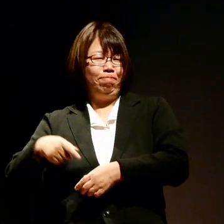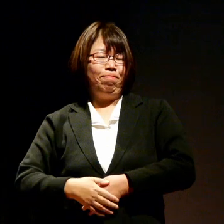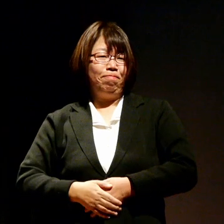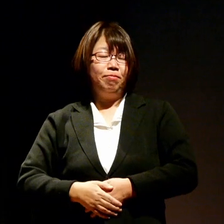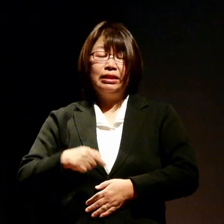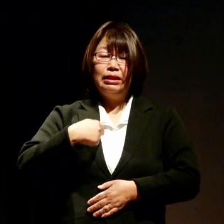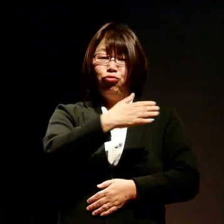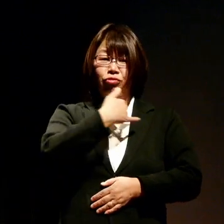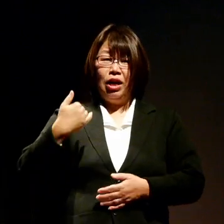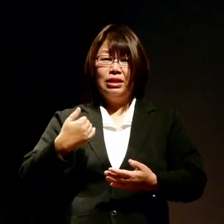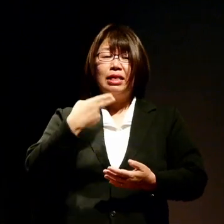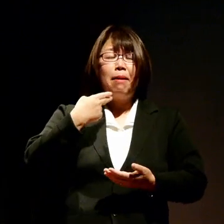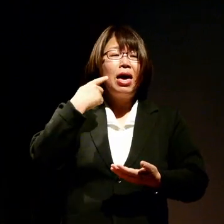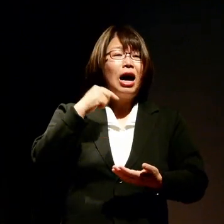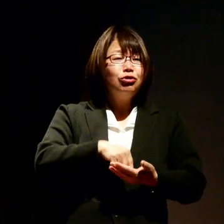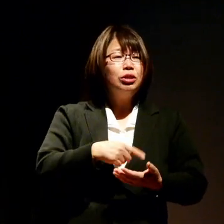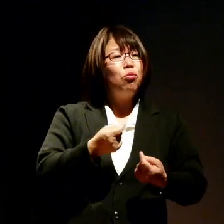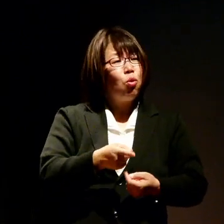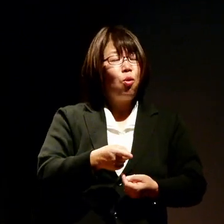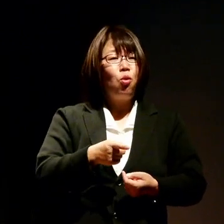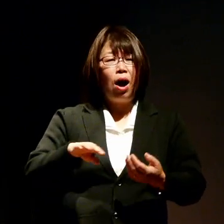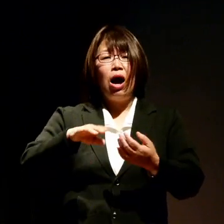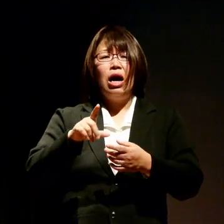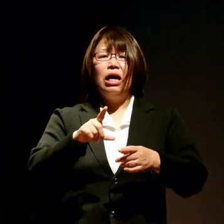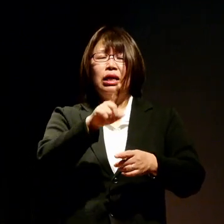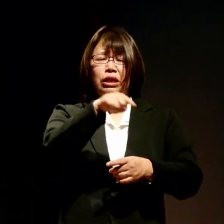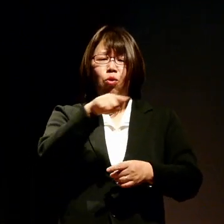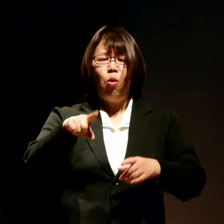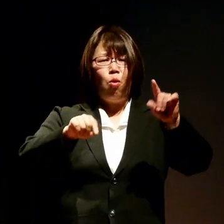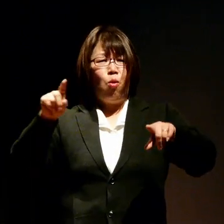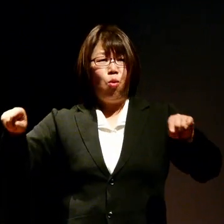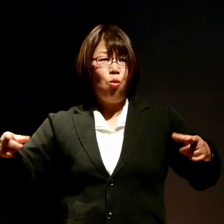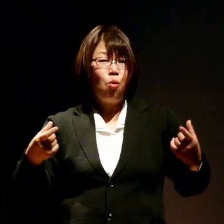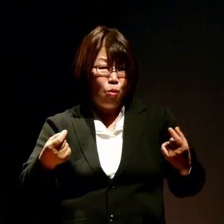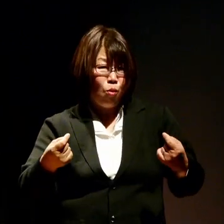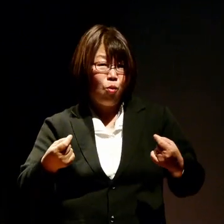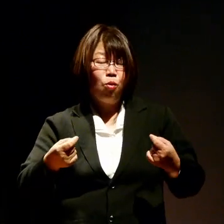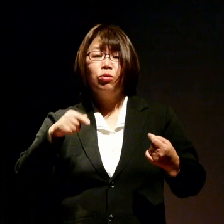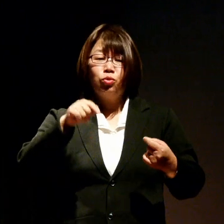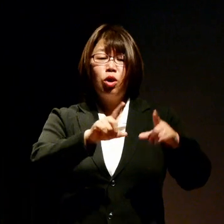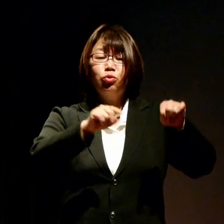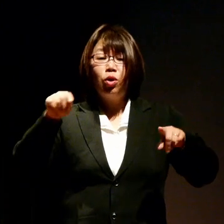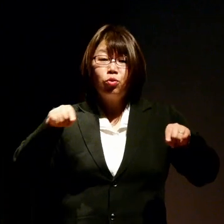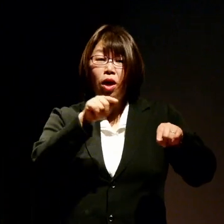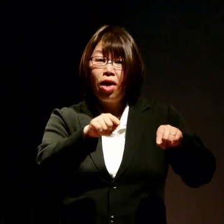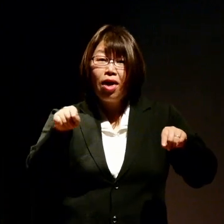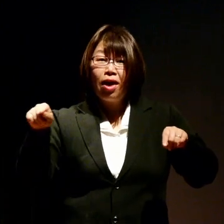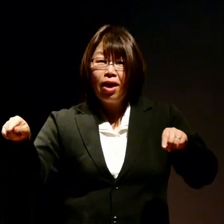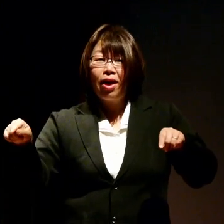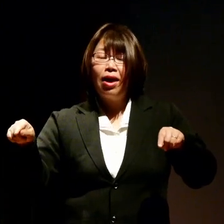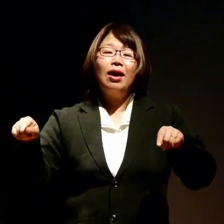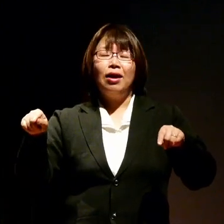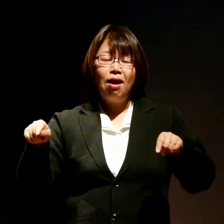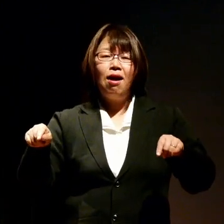自分たちにとって食べやすいもの、人それぞれです。そのそれぞれがそれぞ